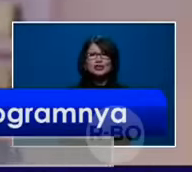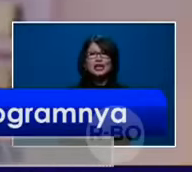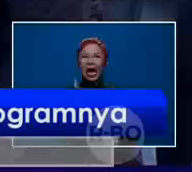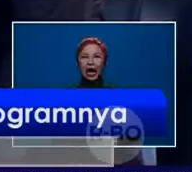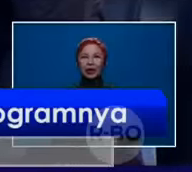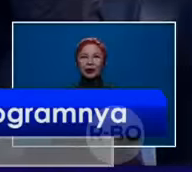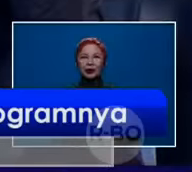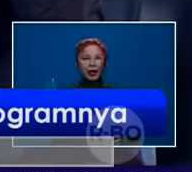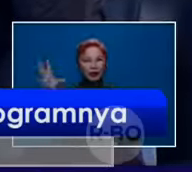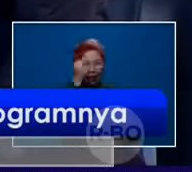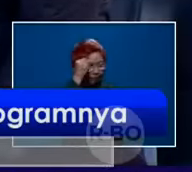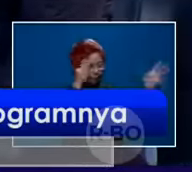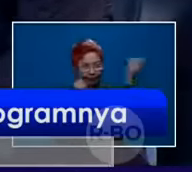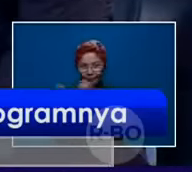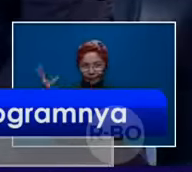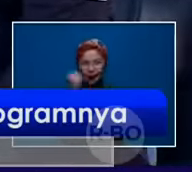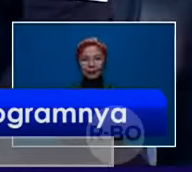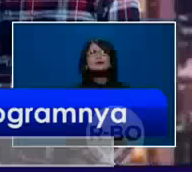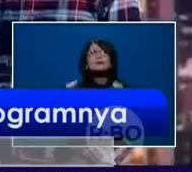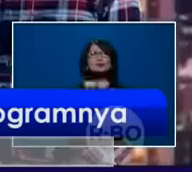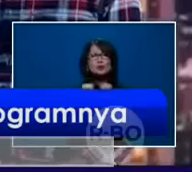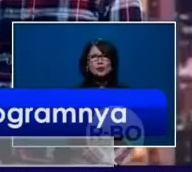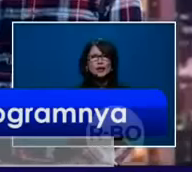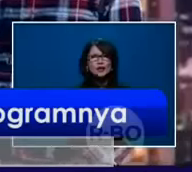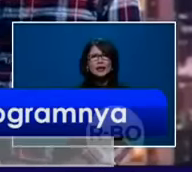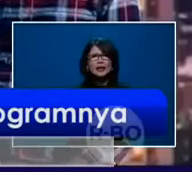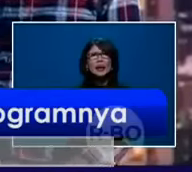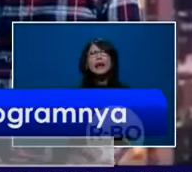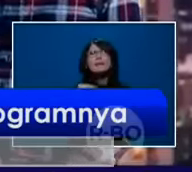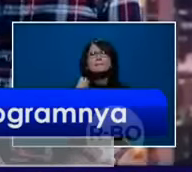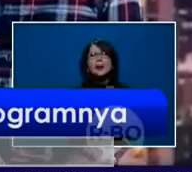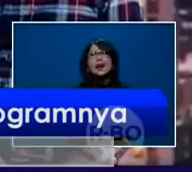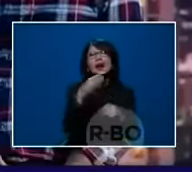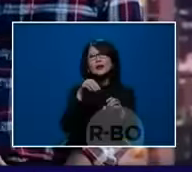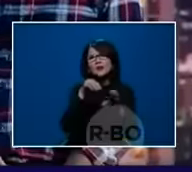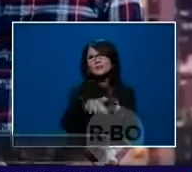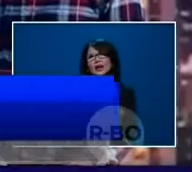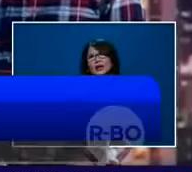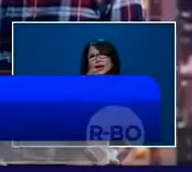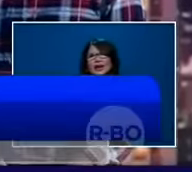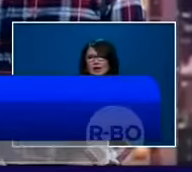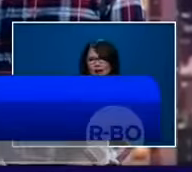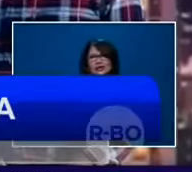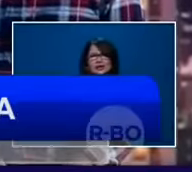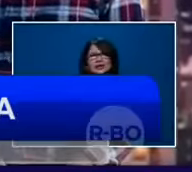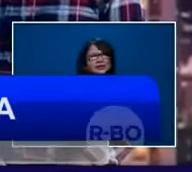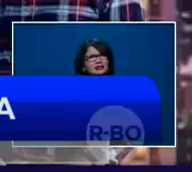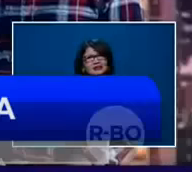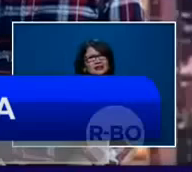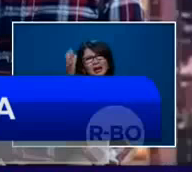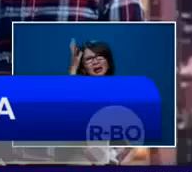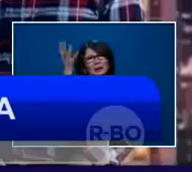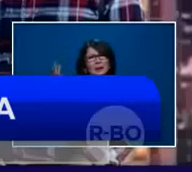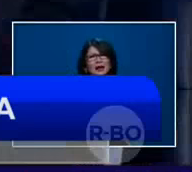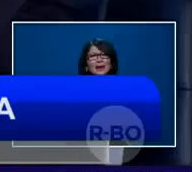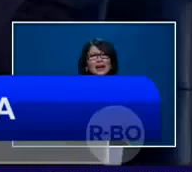AG telah meng prramnya jadi saya bingung bagaimana pasangan nomor S mengeluarkan program-program